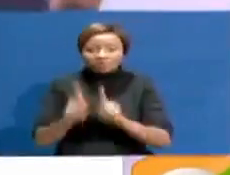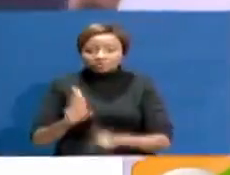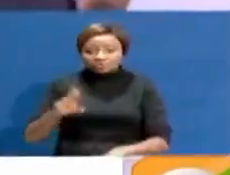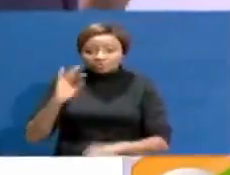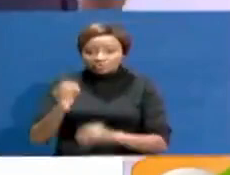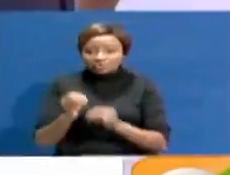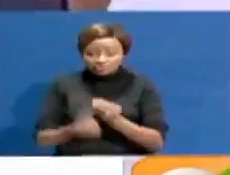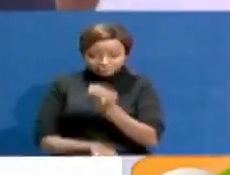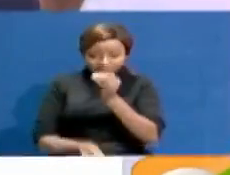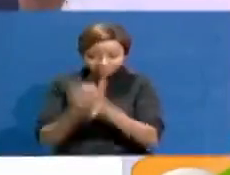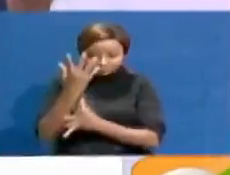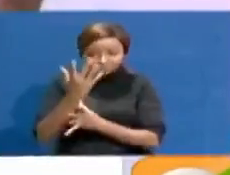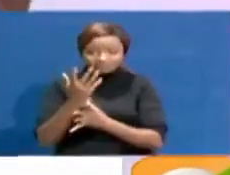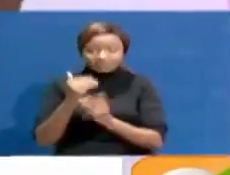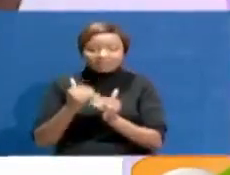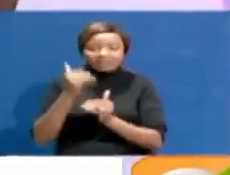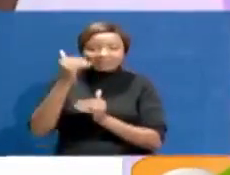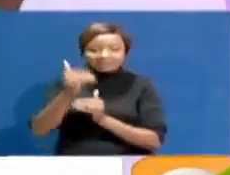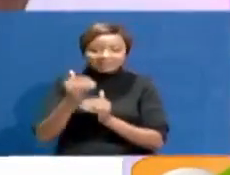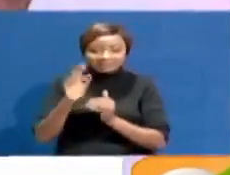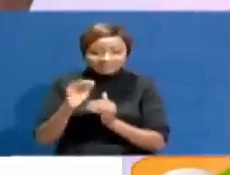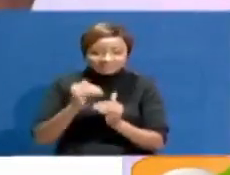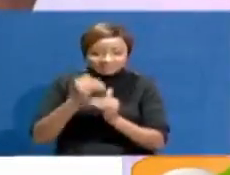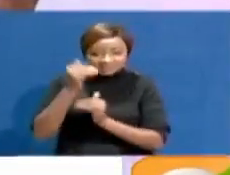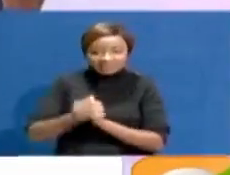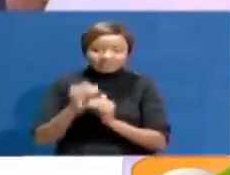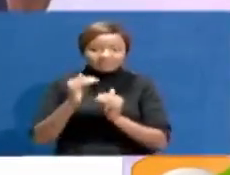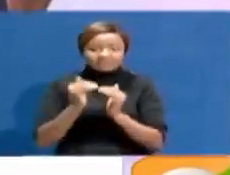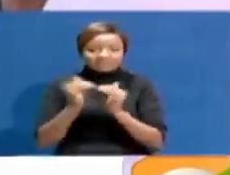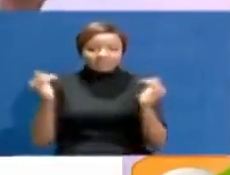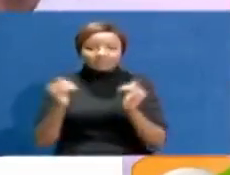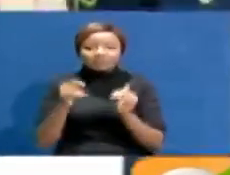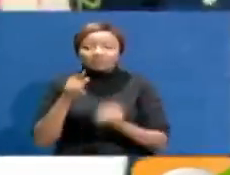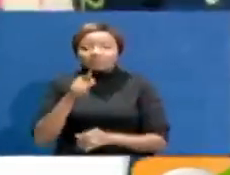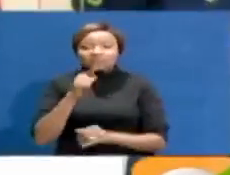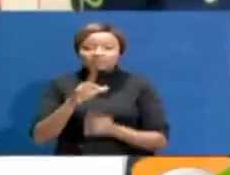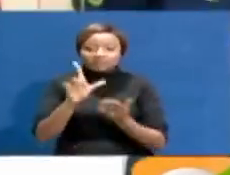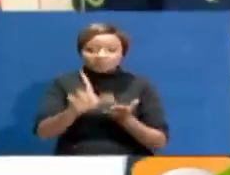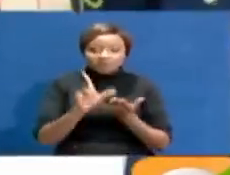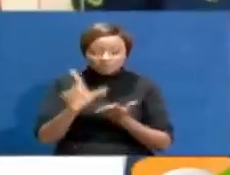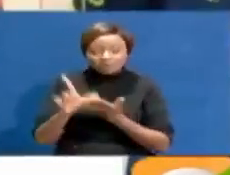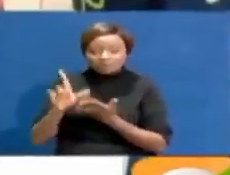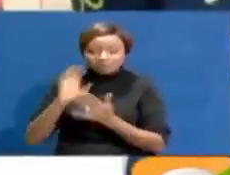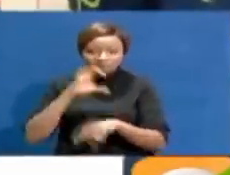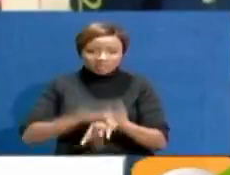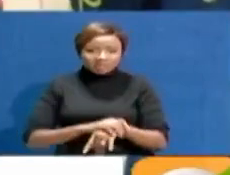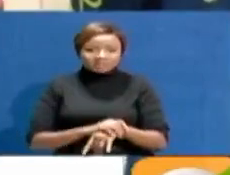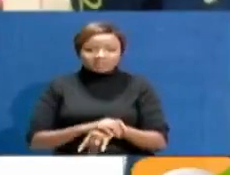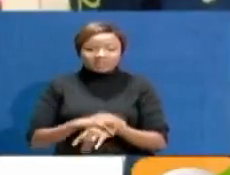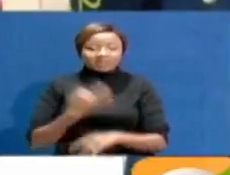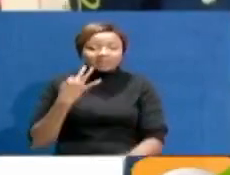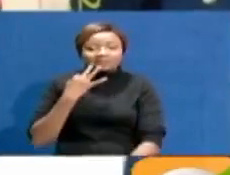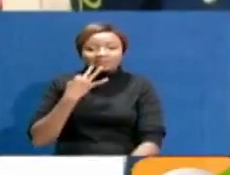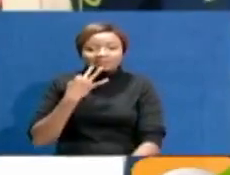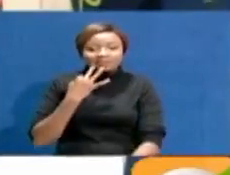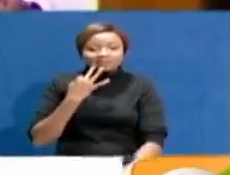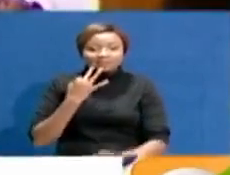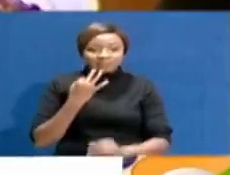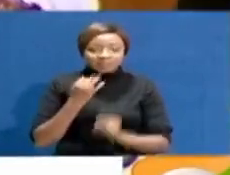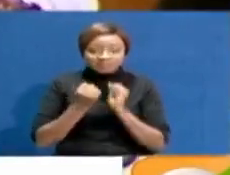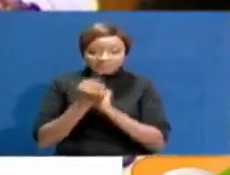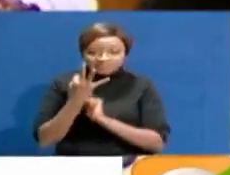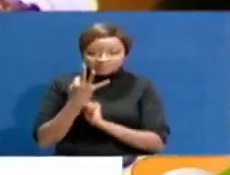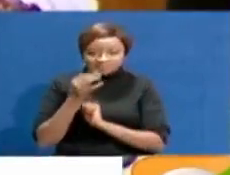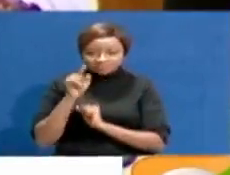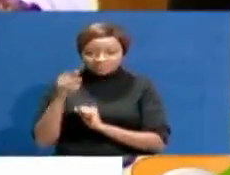tatu ya hazina ya vijana ambayo imefadhili vijana zaidi ya milioni 2 kwa mikopo ya takriban shilingi bilioni 13.5